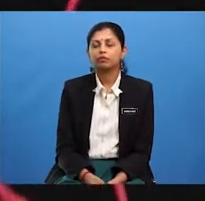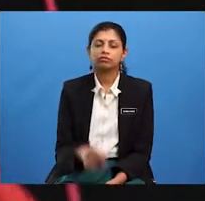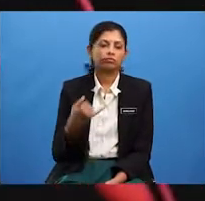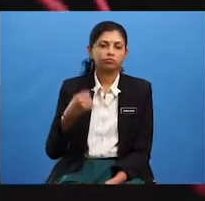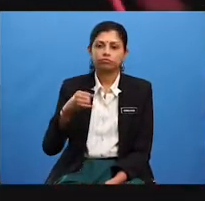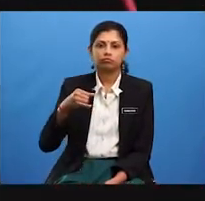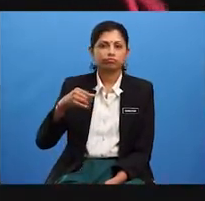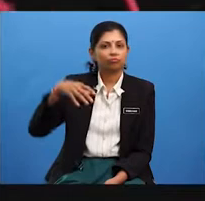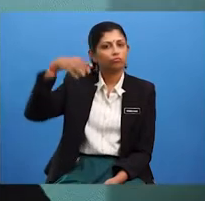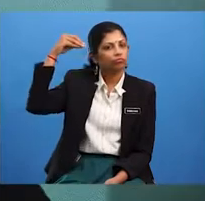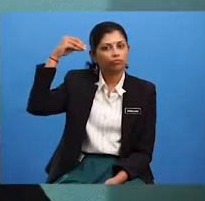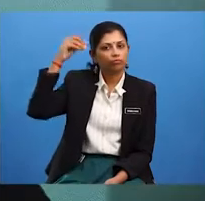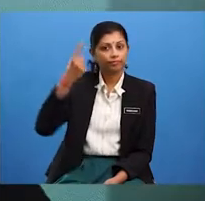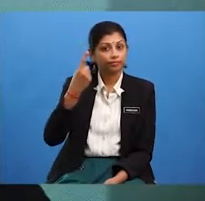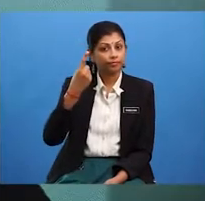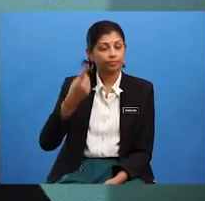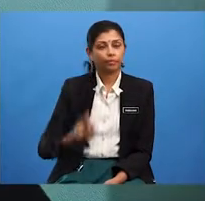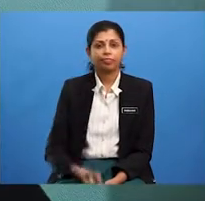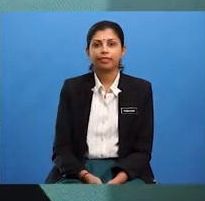Masih tidak menyala.